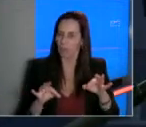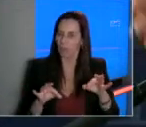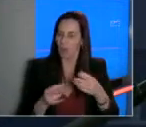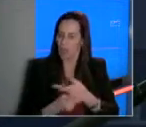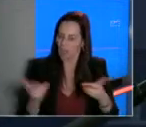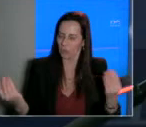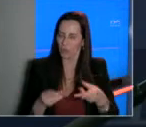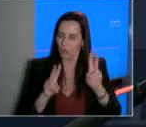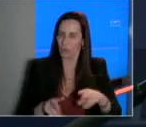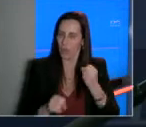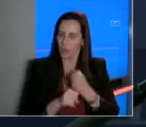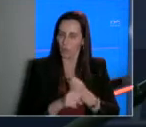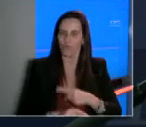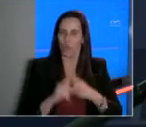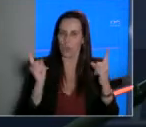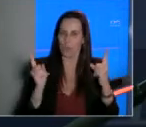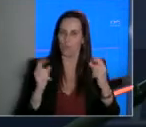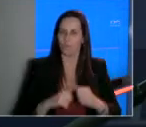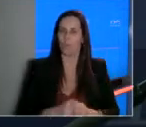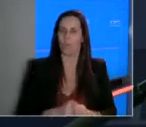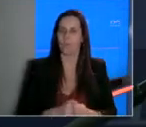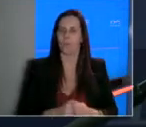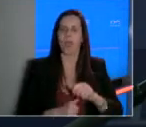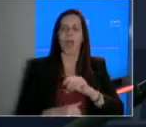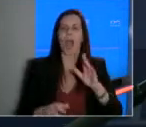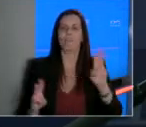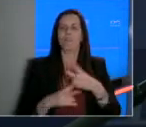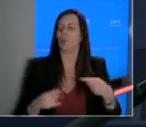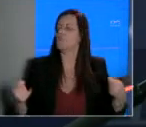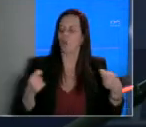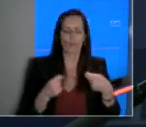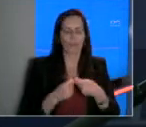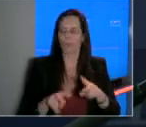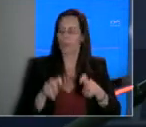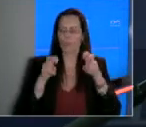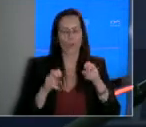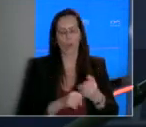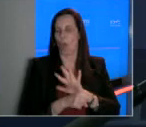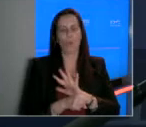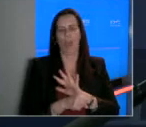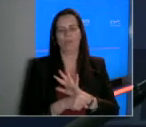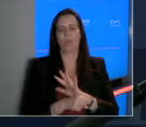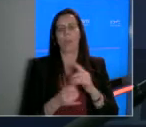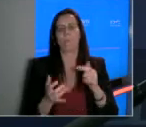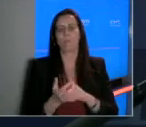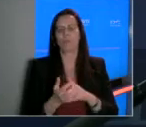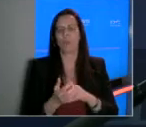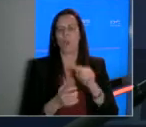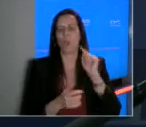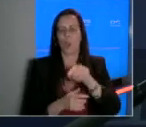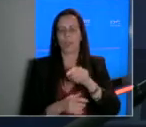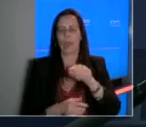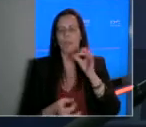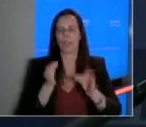כמה דברים שאפשר היה לעשות אותם אחרת. אך אי אפשר להיות שותפים לניצול המגפה כדי להימלט